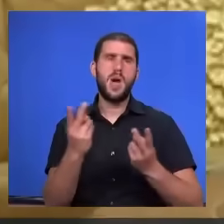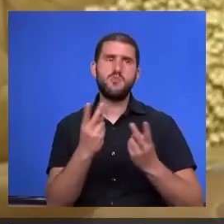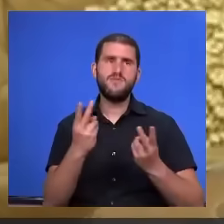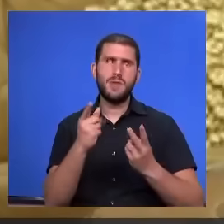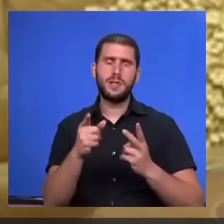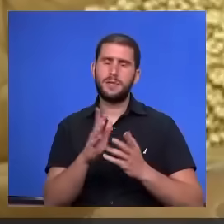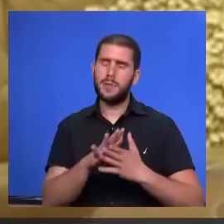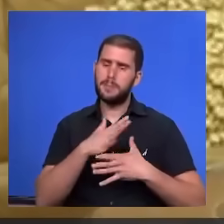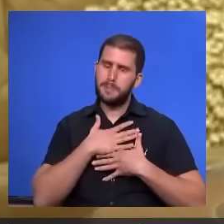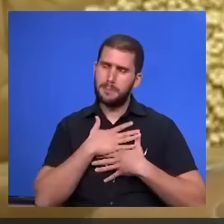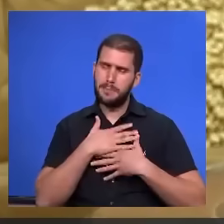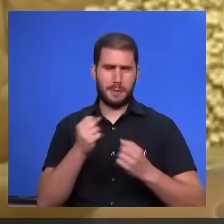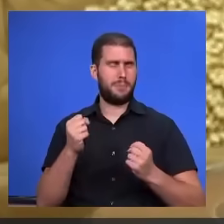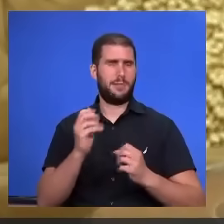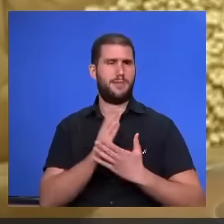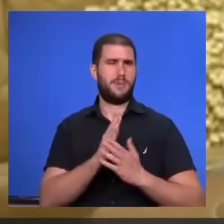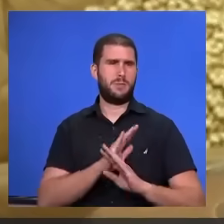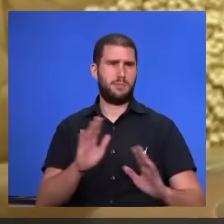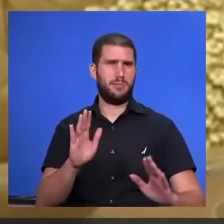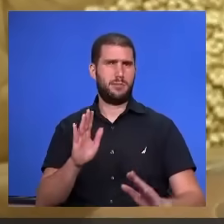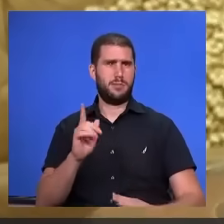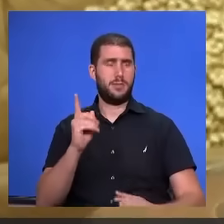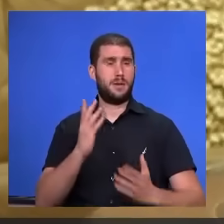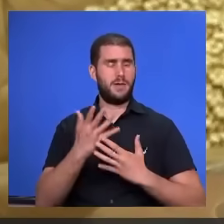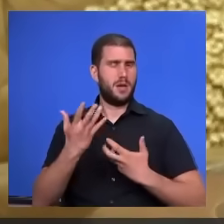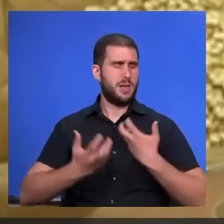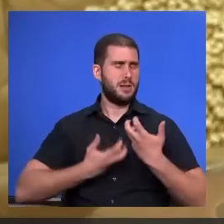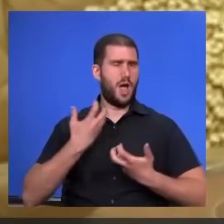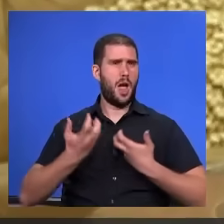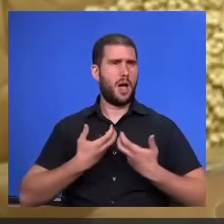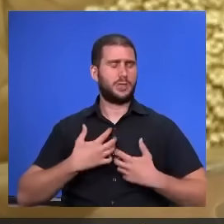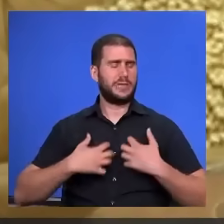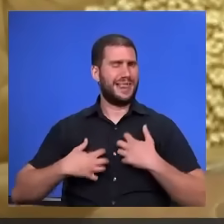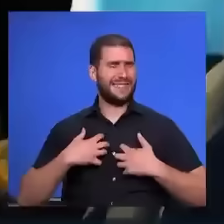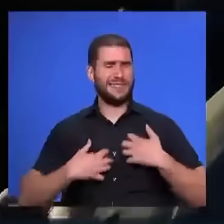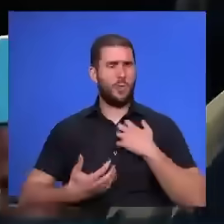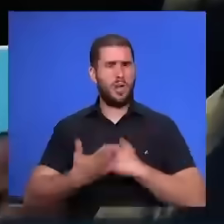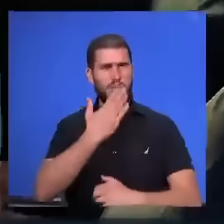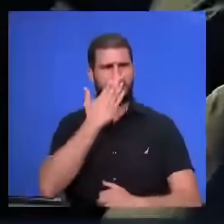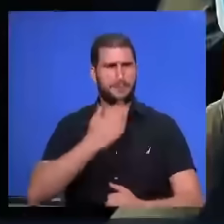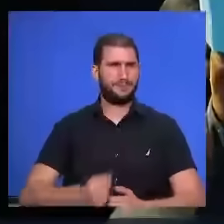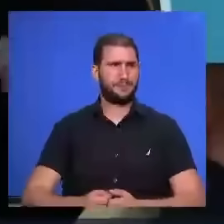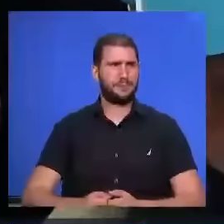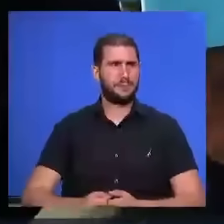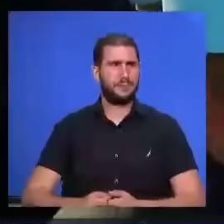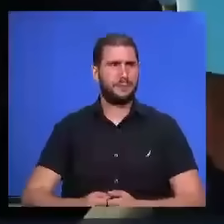הקש ששבר את גב הגמל, שהוציא את הכעס והתסכול והאכזבה.